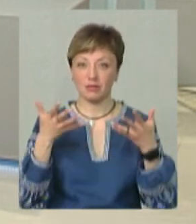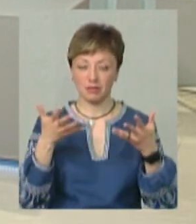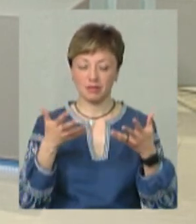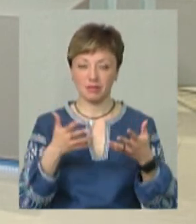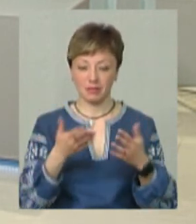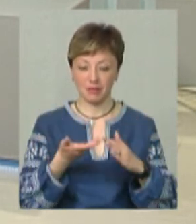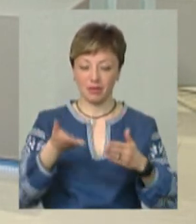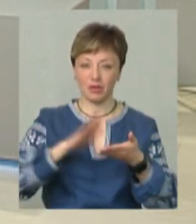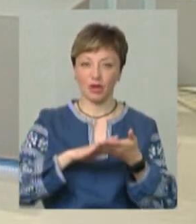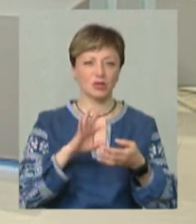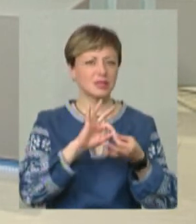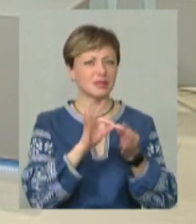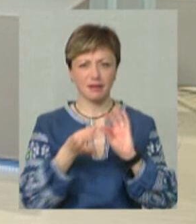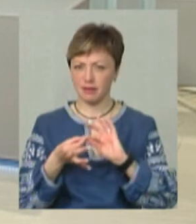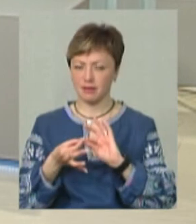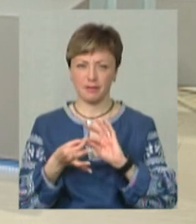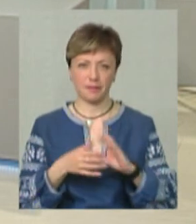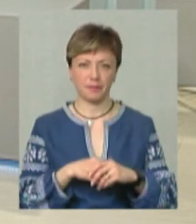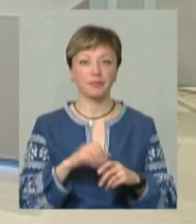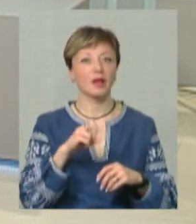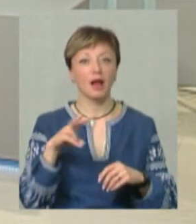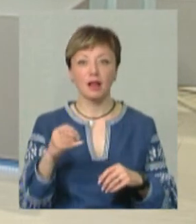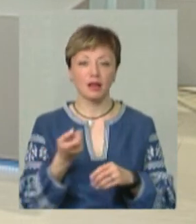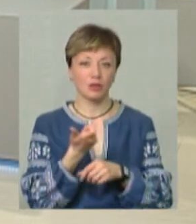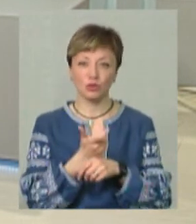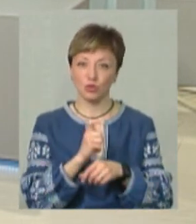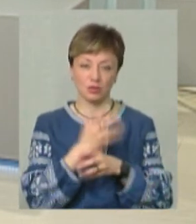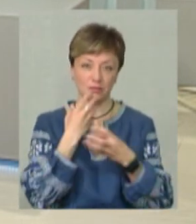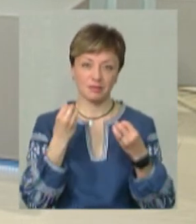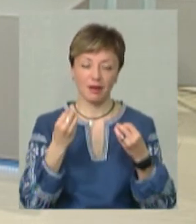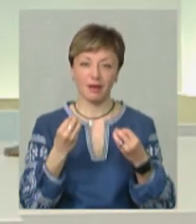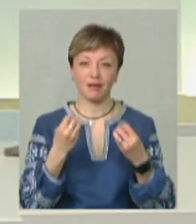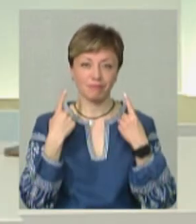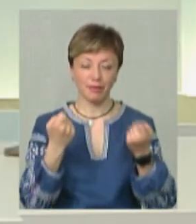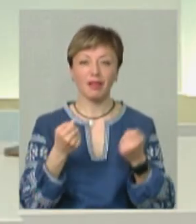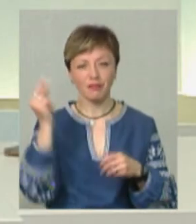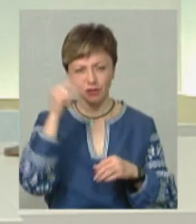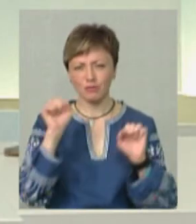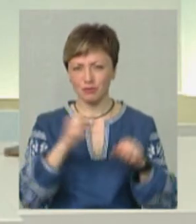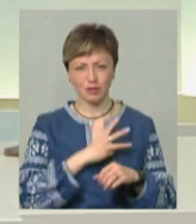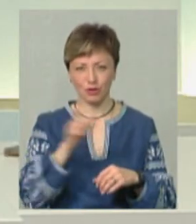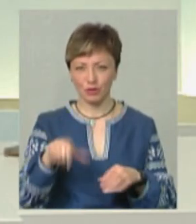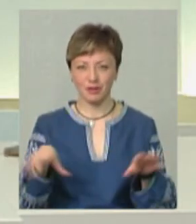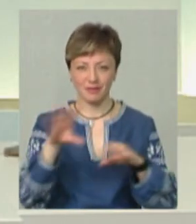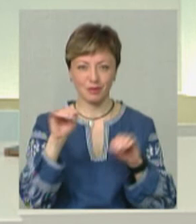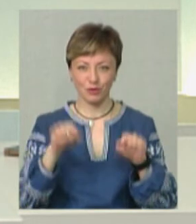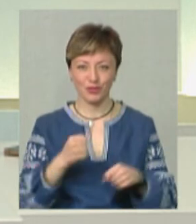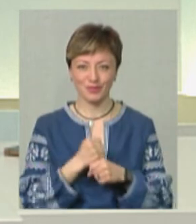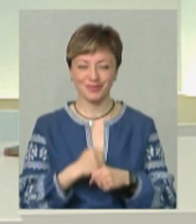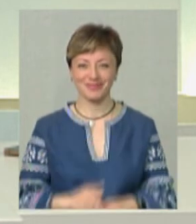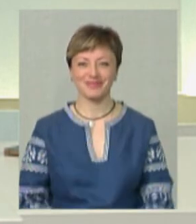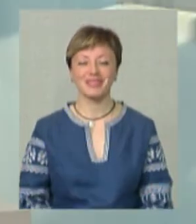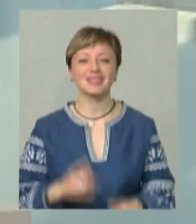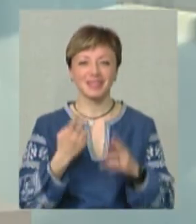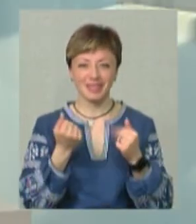лице. Вона дуже складна, але дуже ефектна. Навчитися можливо, при бажанні, ви ж знаєте, людина може все. Так, це